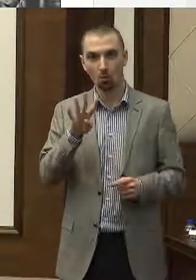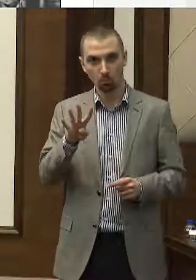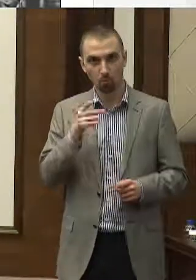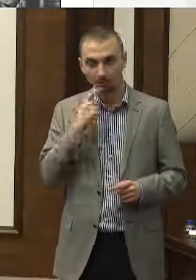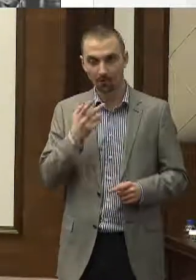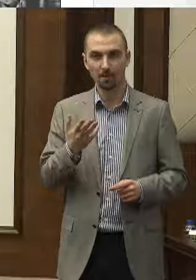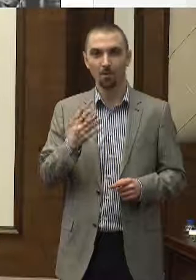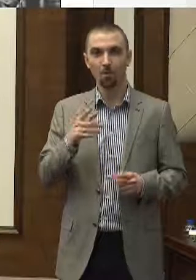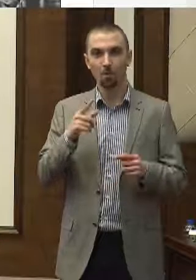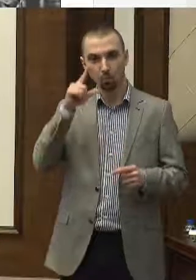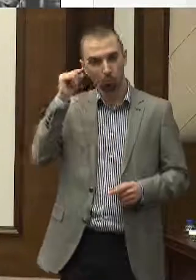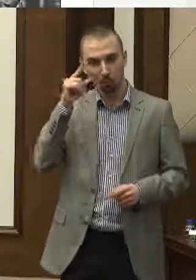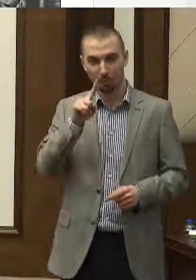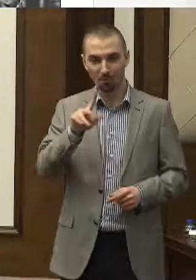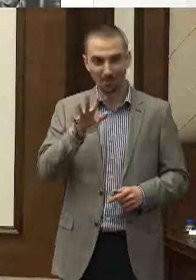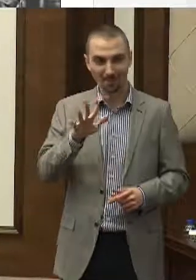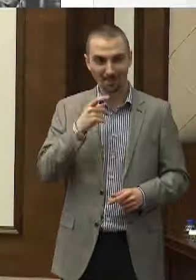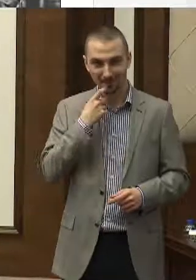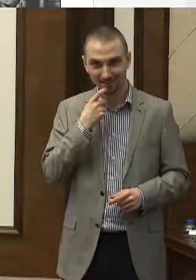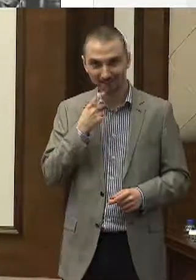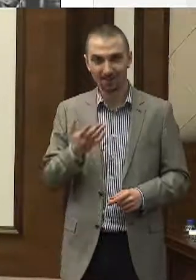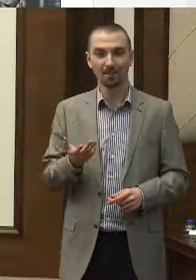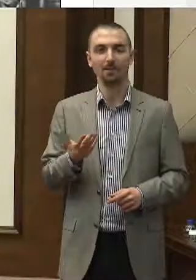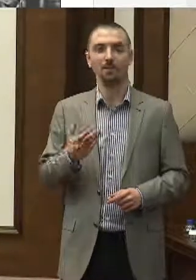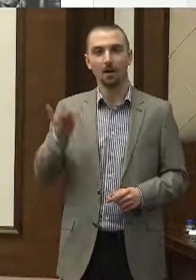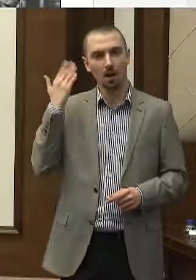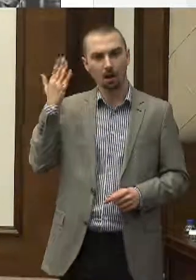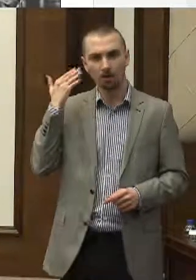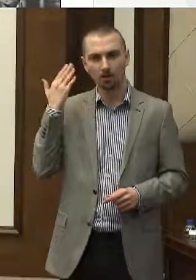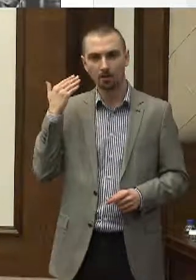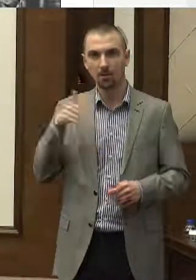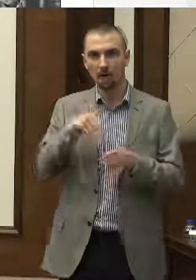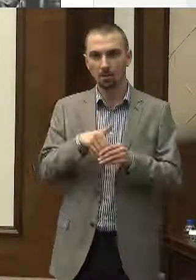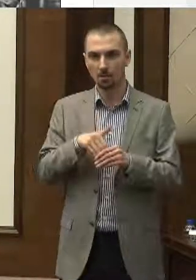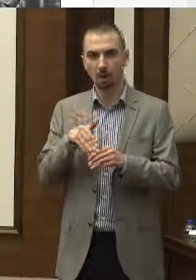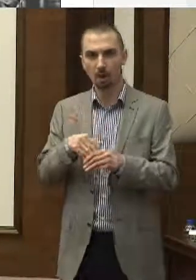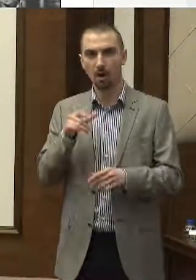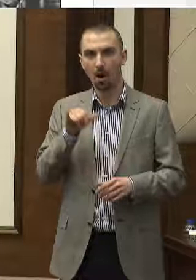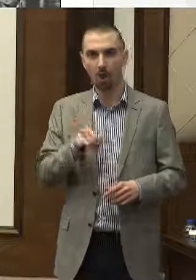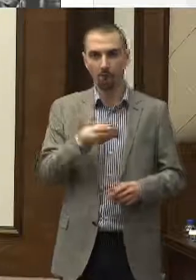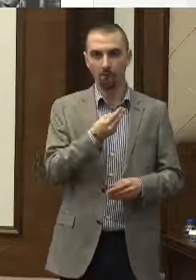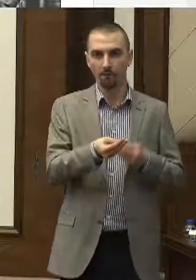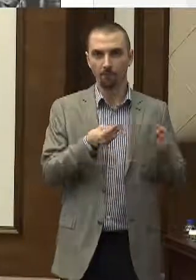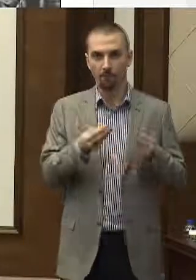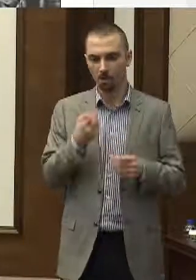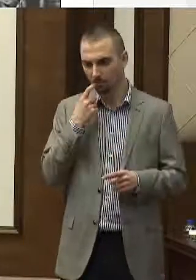Yunanistan'dan 15 yıl, İsviçre'den 36 yıl önce kadınlara seçme ve seçilme hakkı